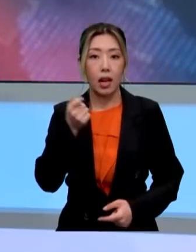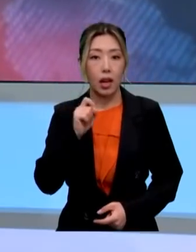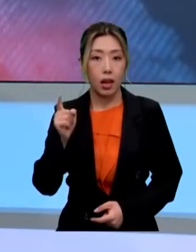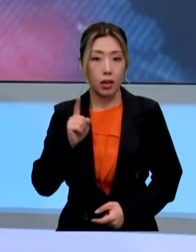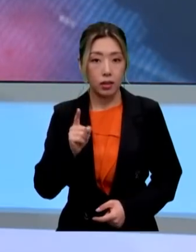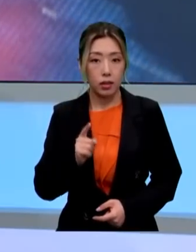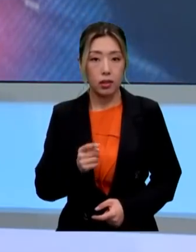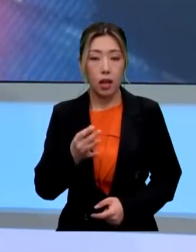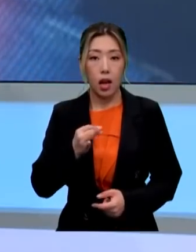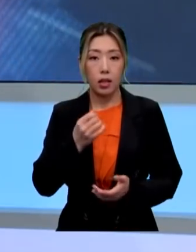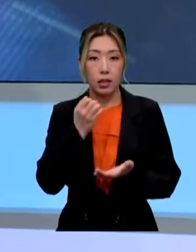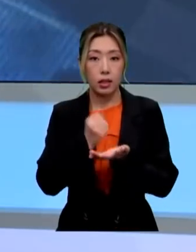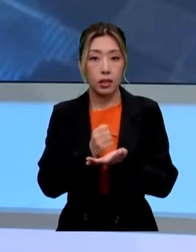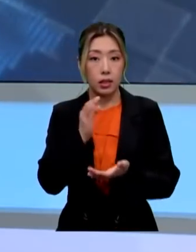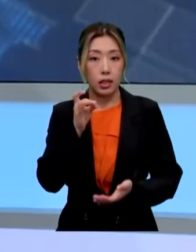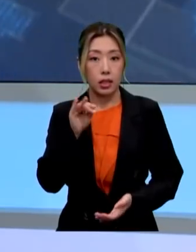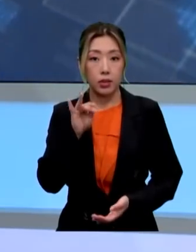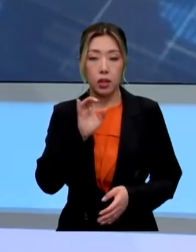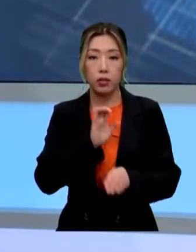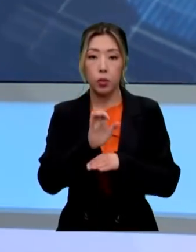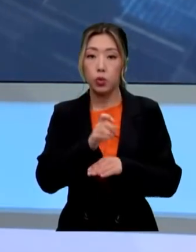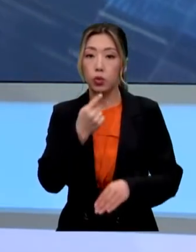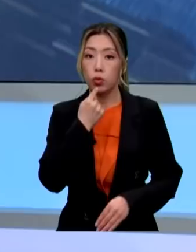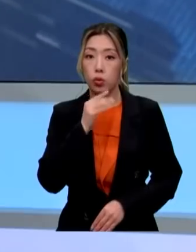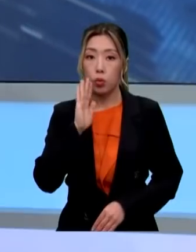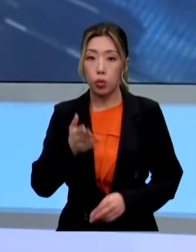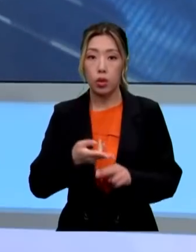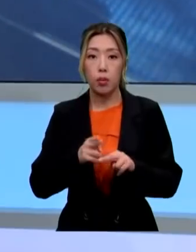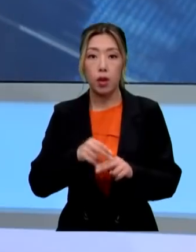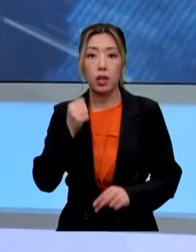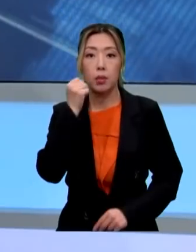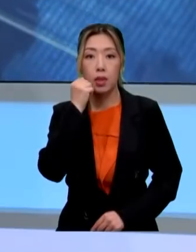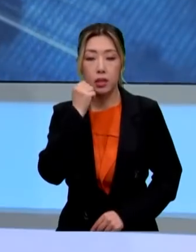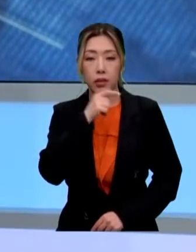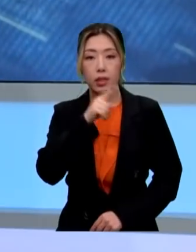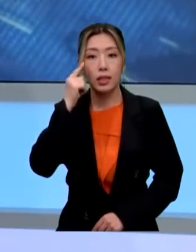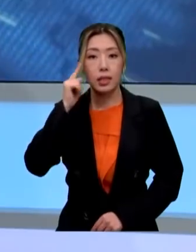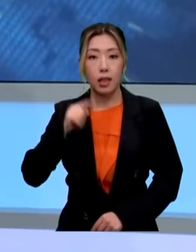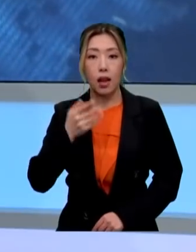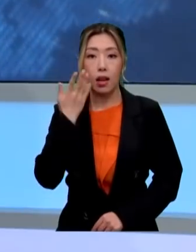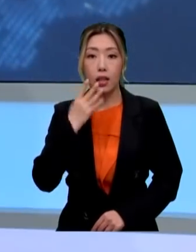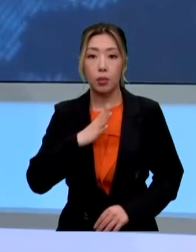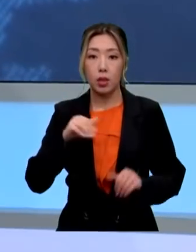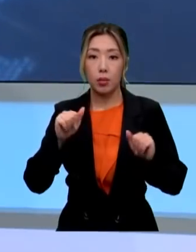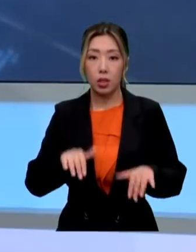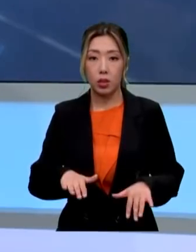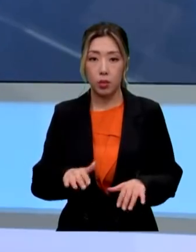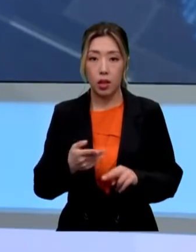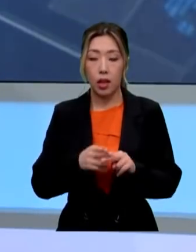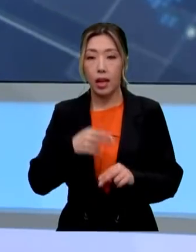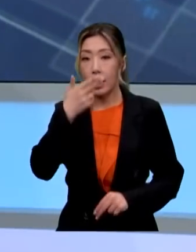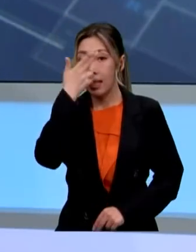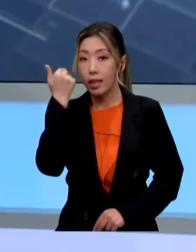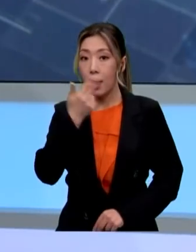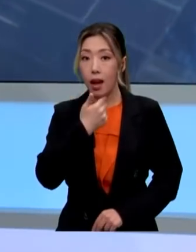А без сертификации, понятно, его не смогут запустить. Ну и в Москве, я уверен, понимали это, когда принимали решение. В Италии и Австрии